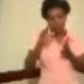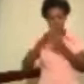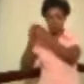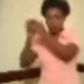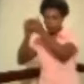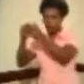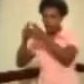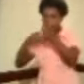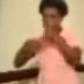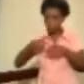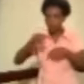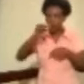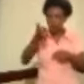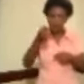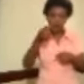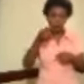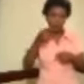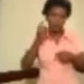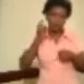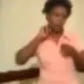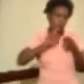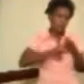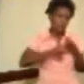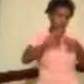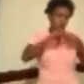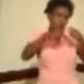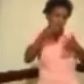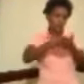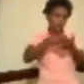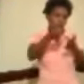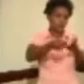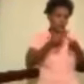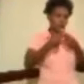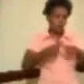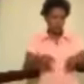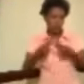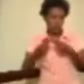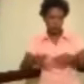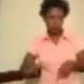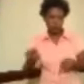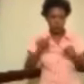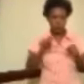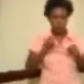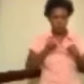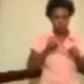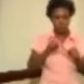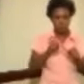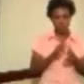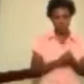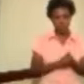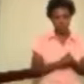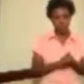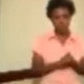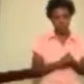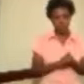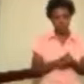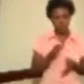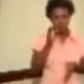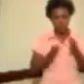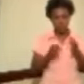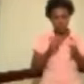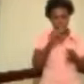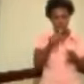dominicaine. Or, Haïtien prend habitude de consommer des œufs. Si on suspend brusquement l'importation des œufs dominicains, ou à